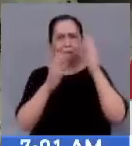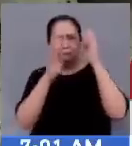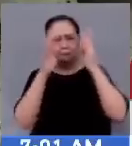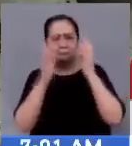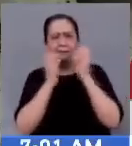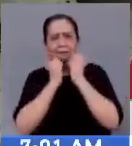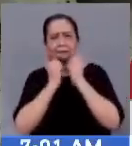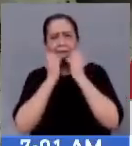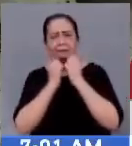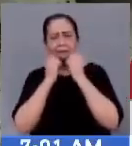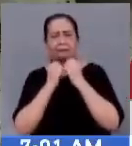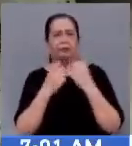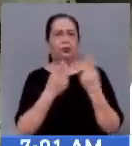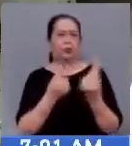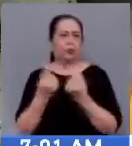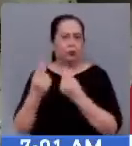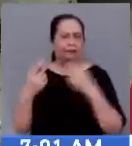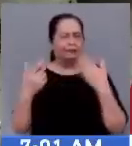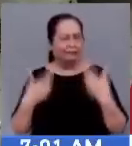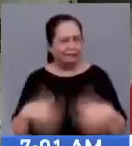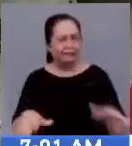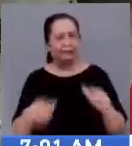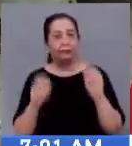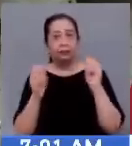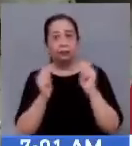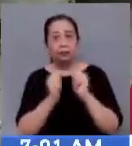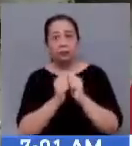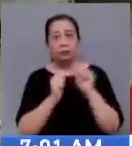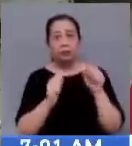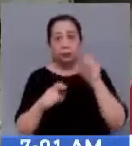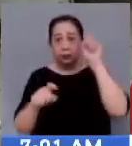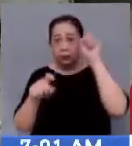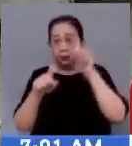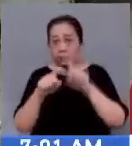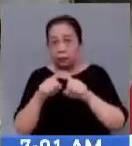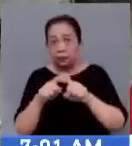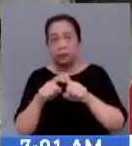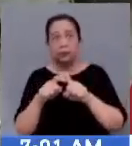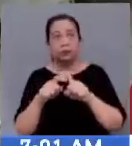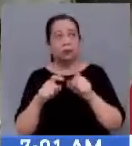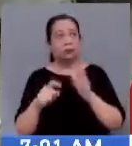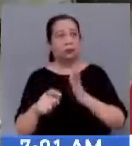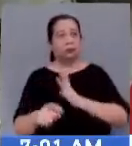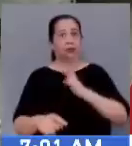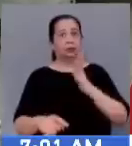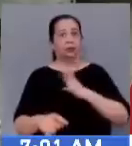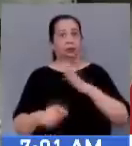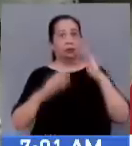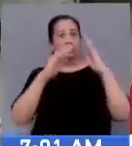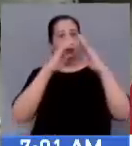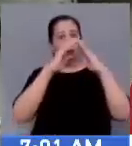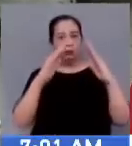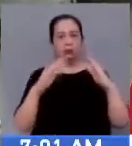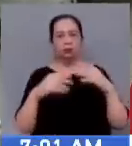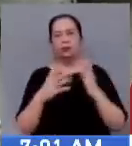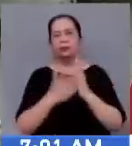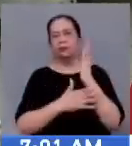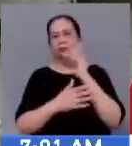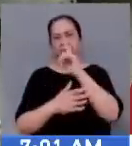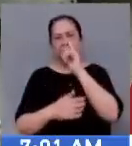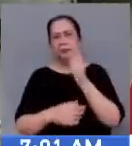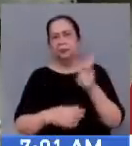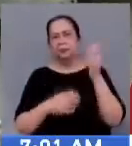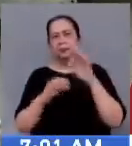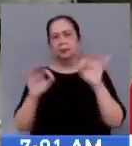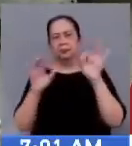yan. Kaya ngayon, pati yung kanilang tinitirahan o yung maayos na tirahan, isinasakripisyo na nila para lang mas maging